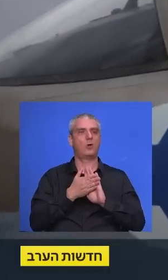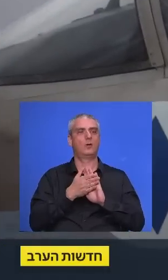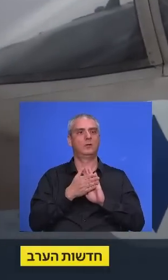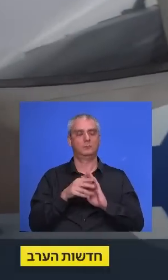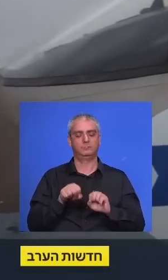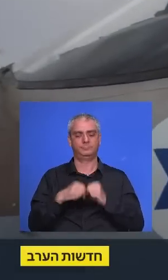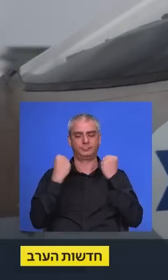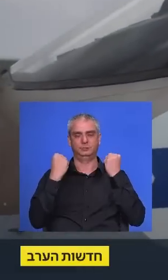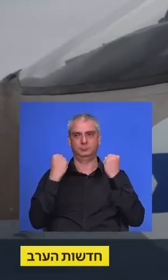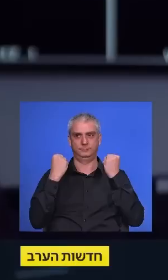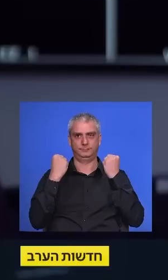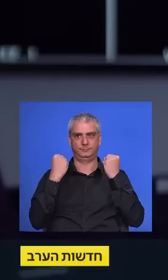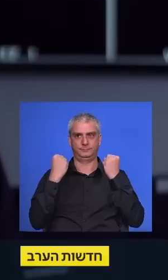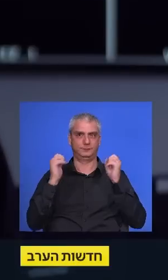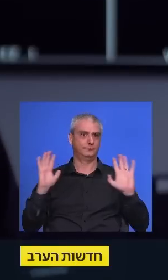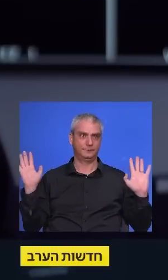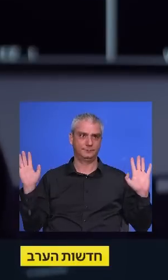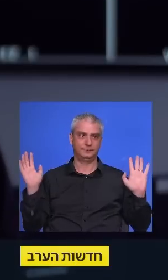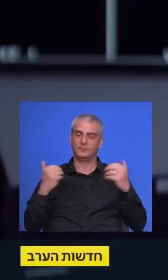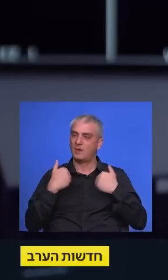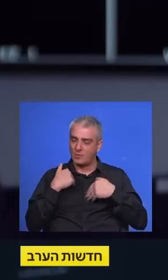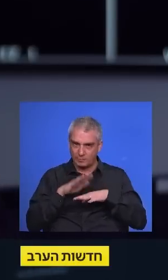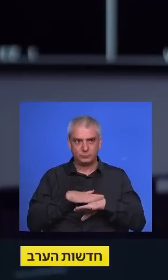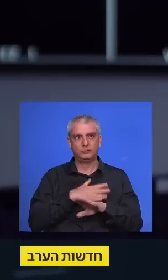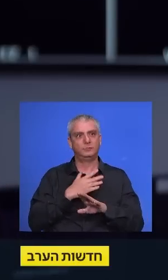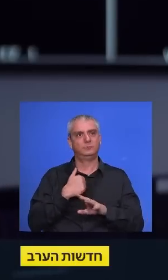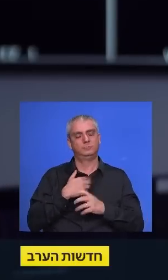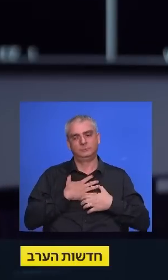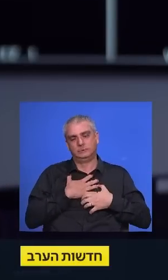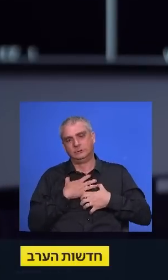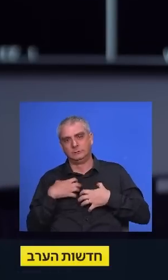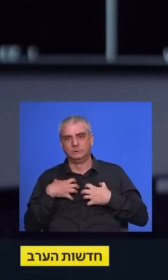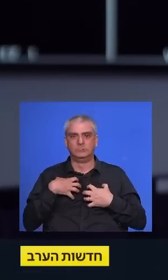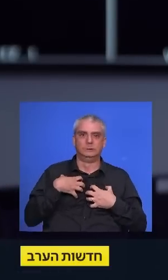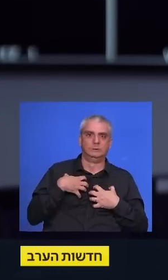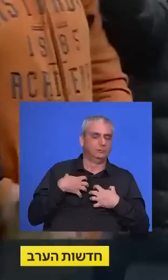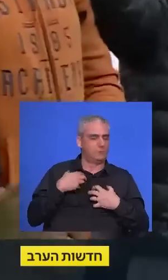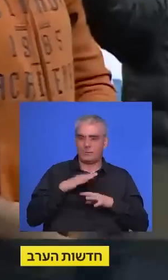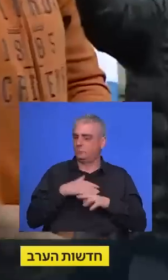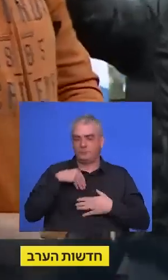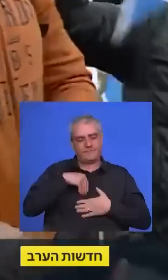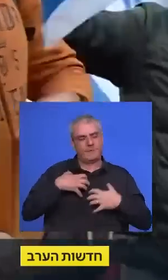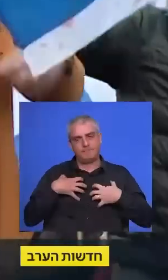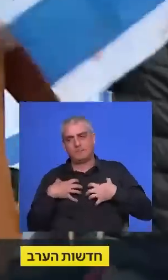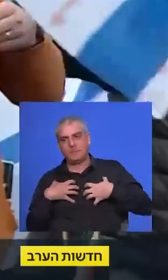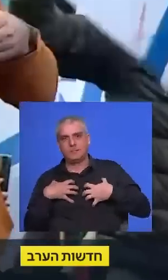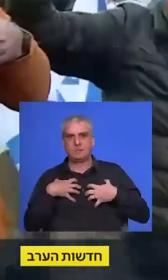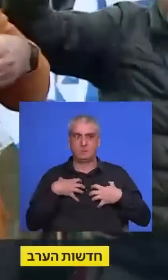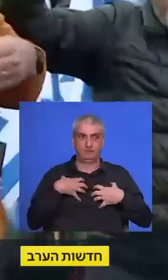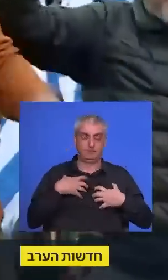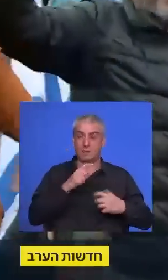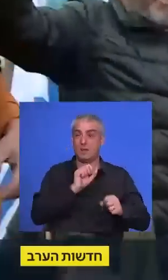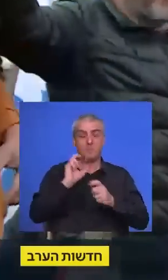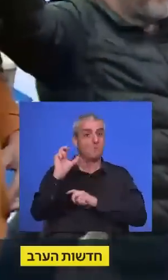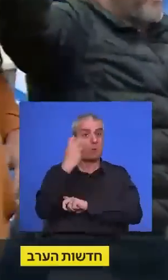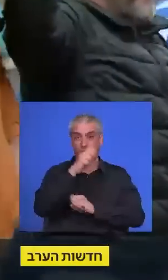לנו מתחת לרגליים, ואנחנו מרגישים קריאה, אנחנו מרגישים שאנחנו נקראים מבפנים. מחאת המילואימניקים